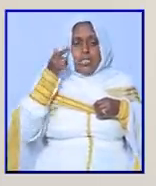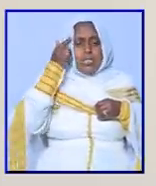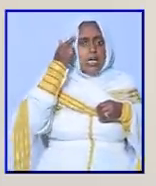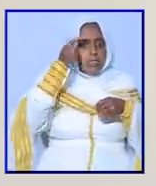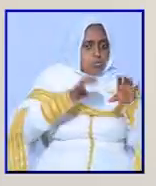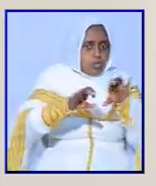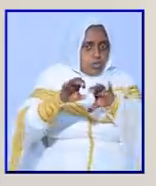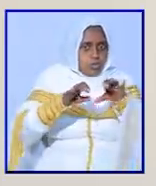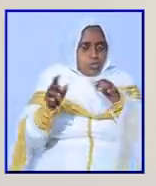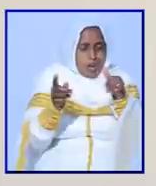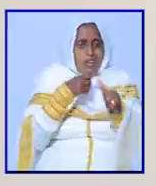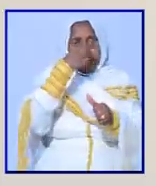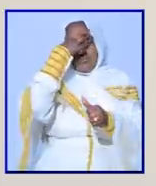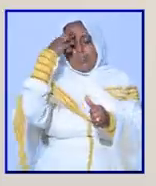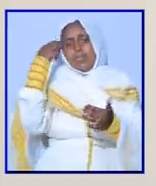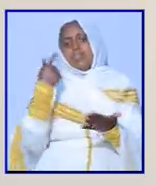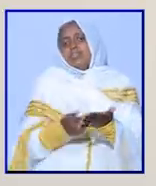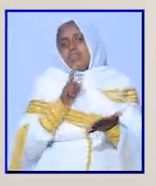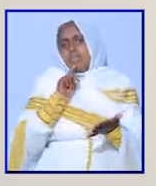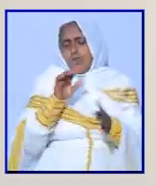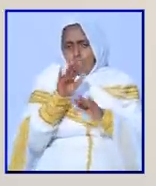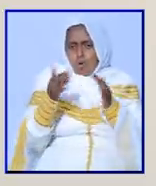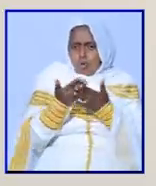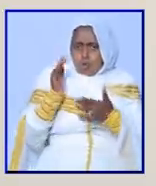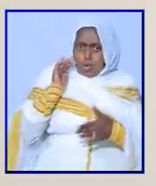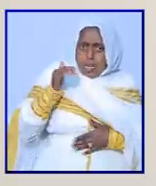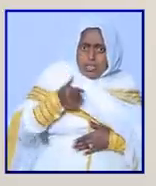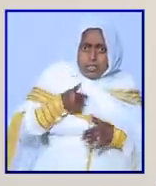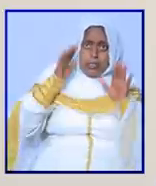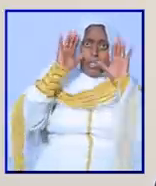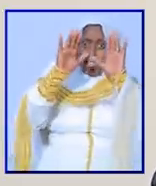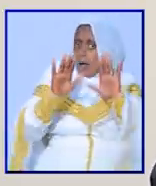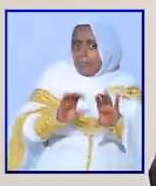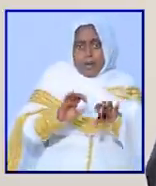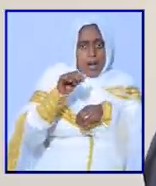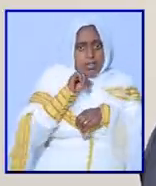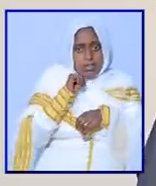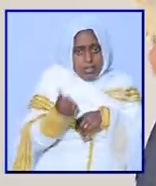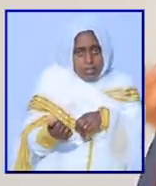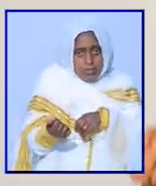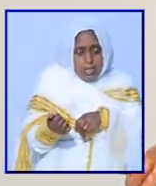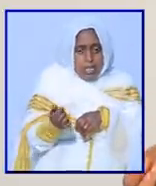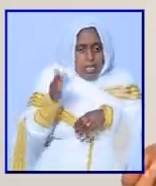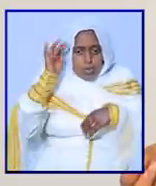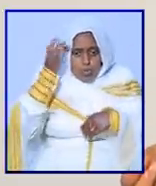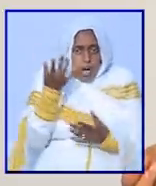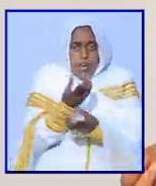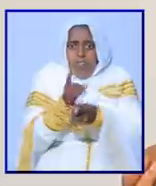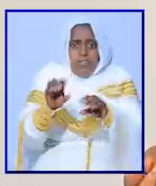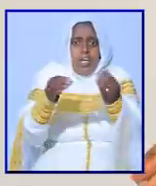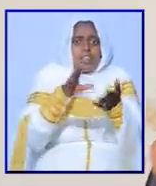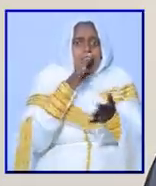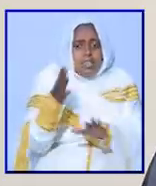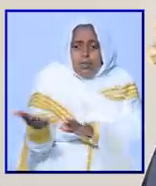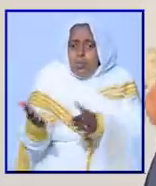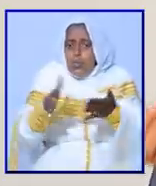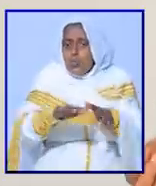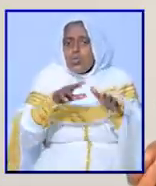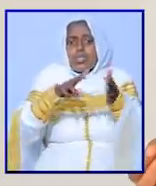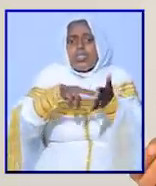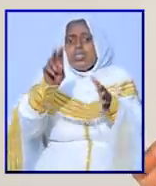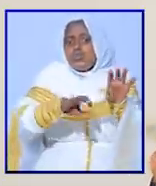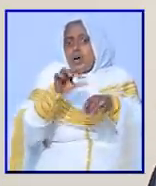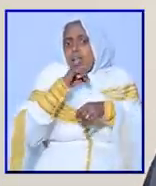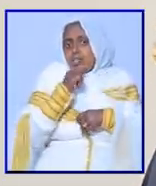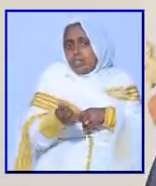አላደረብንም እንዲሉ አድርጓቸዋል። አንዱ ምክንያት ይሄ ነው። እንደ ሁላችንም ተአምር አላደረግንም፣ ድውይ